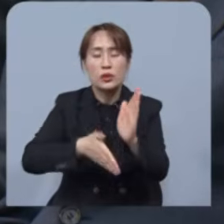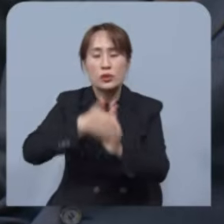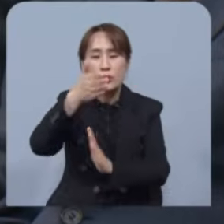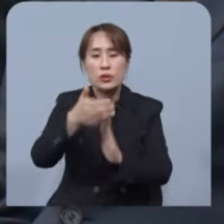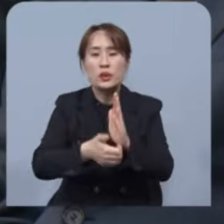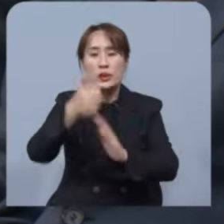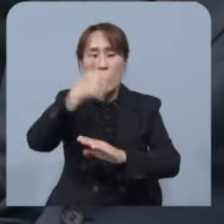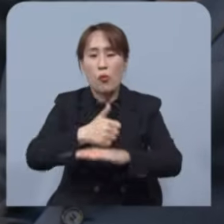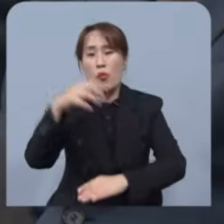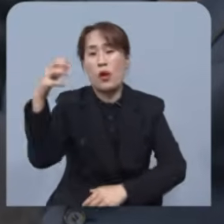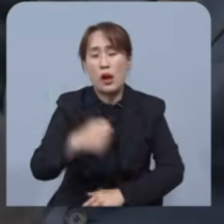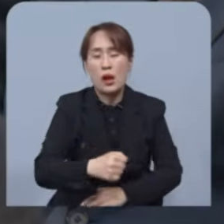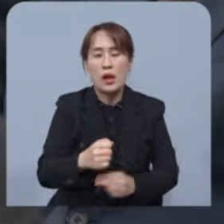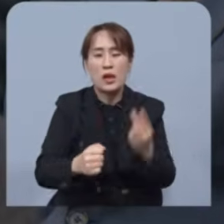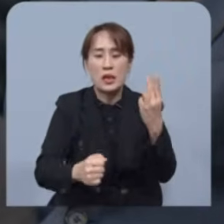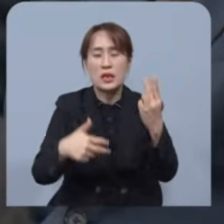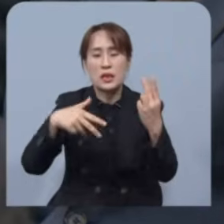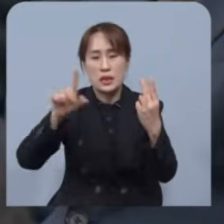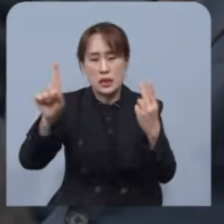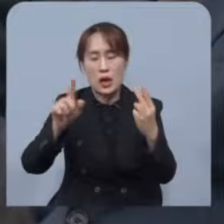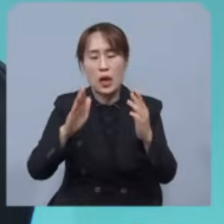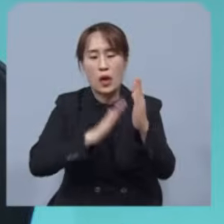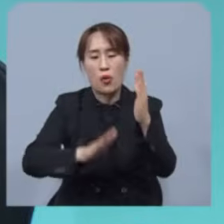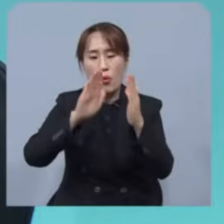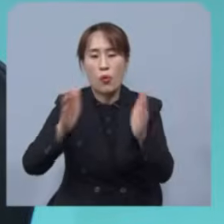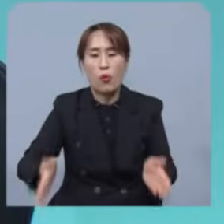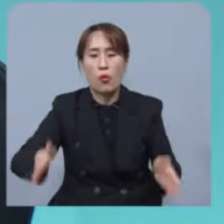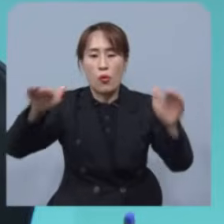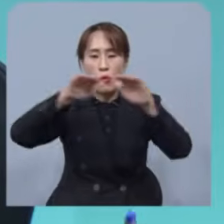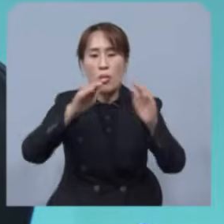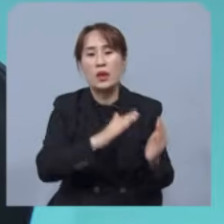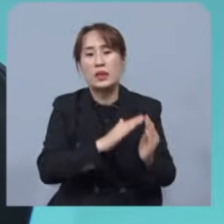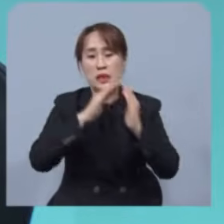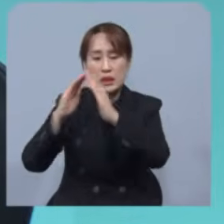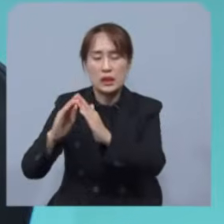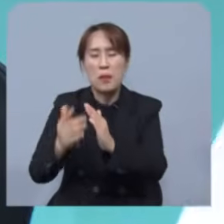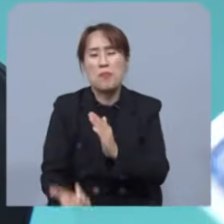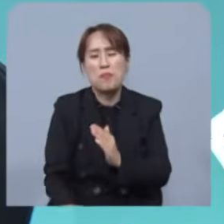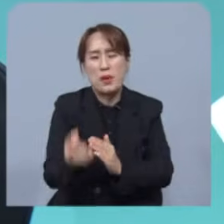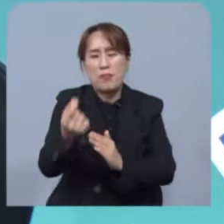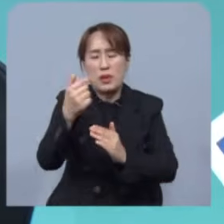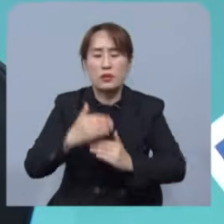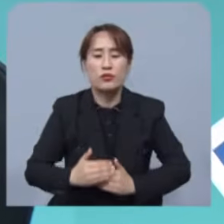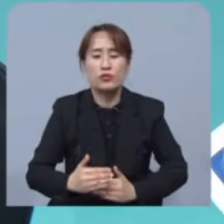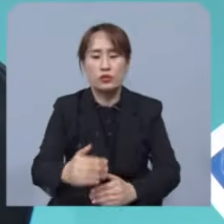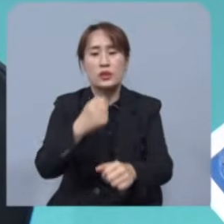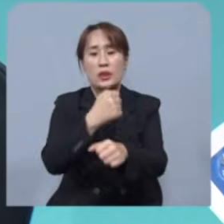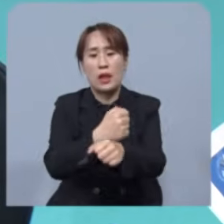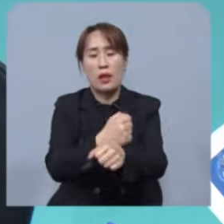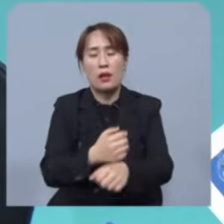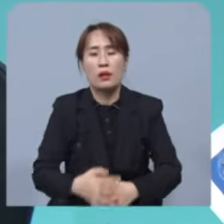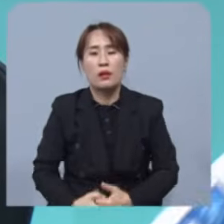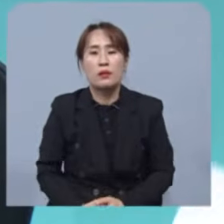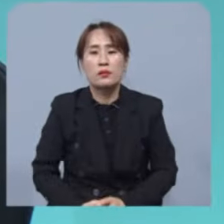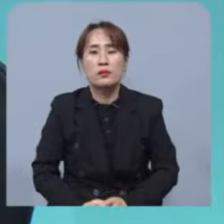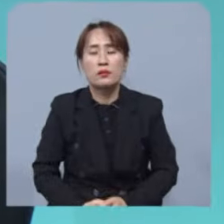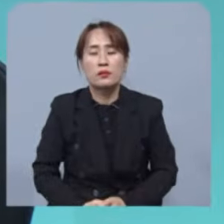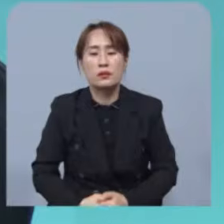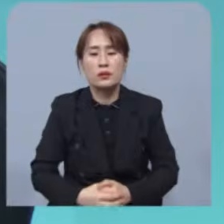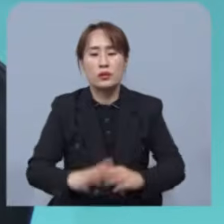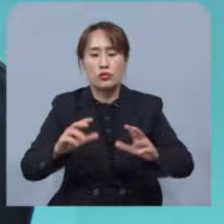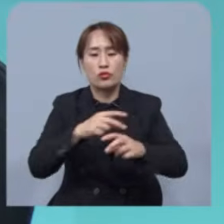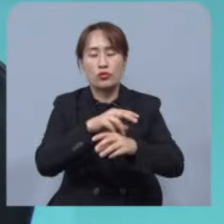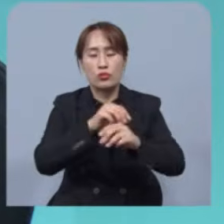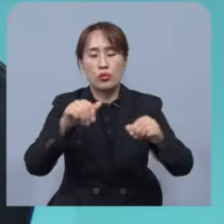성과를 토대로 제2차 공공기관 이전도 신속히 추진하겠습니다.